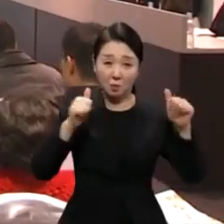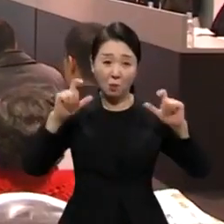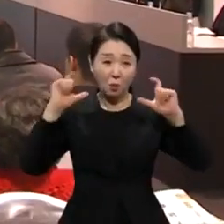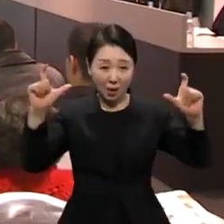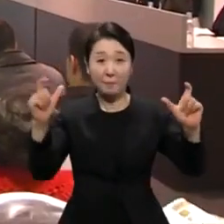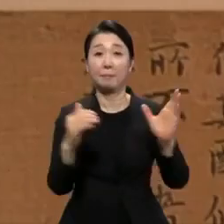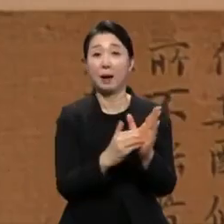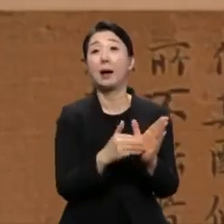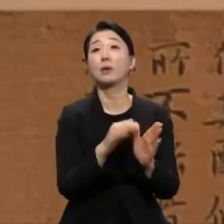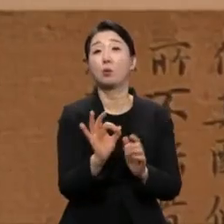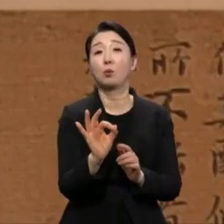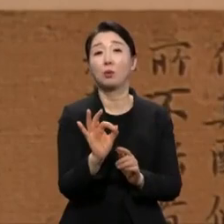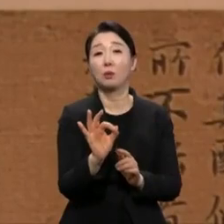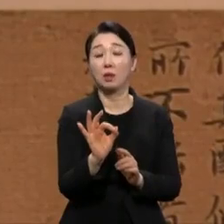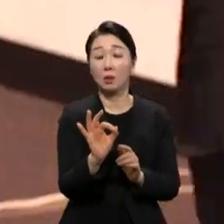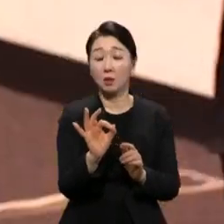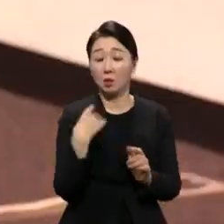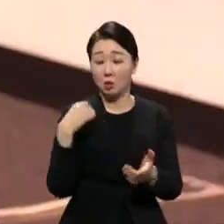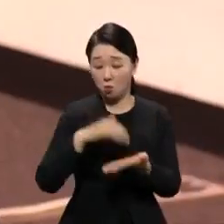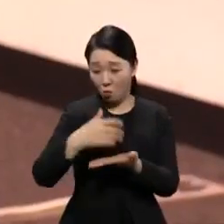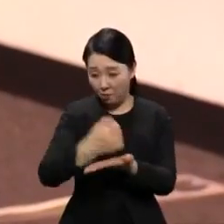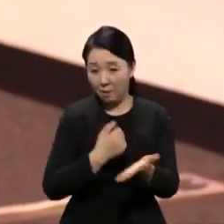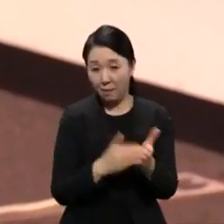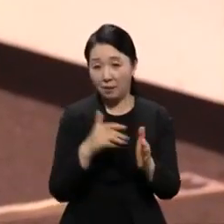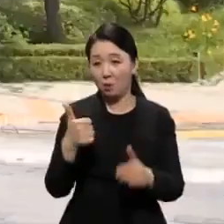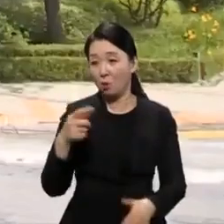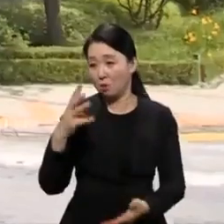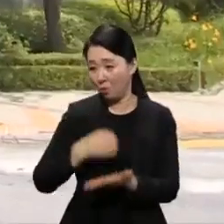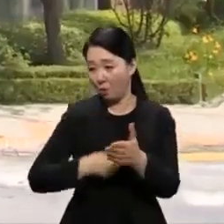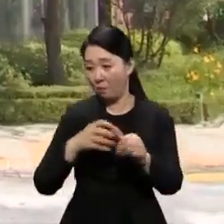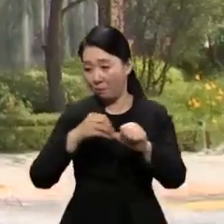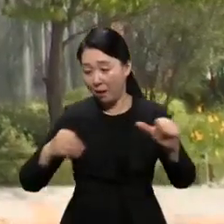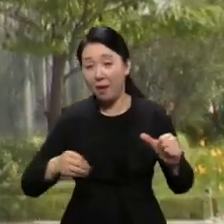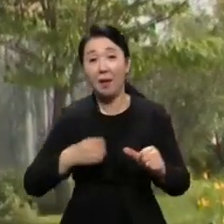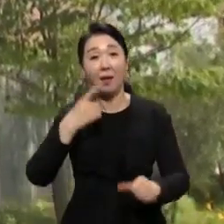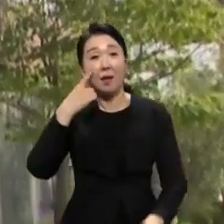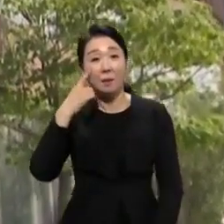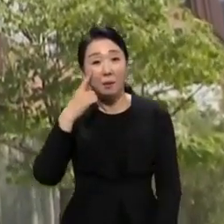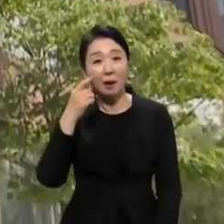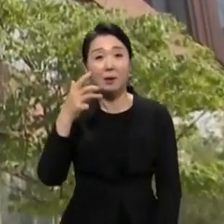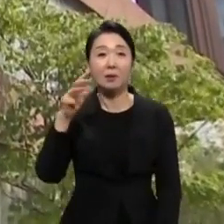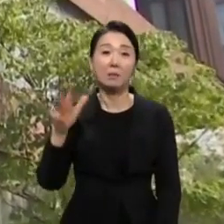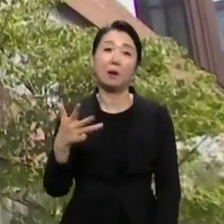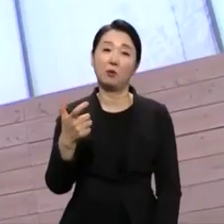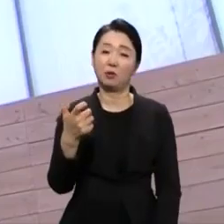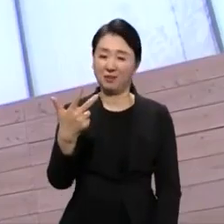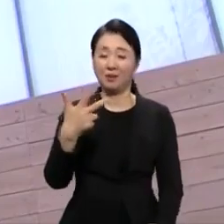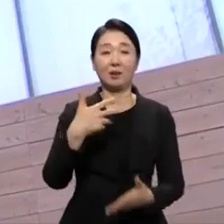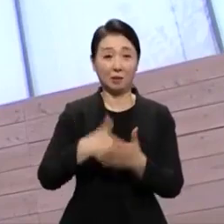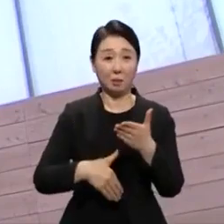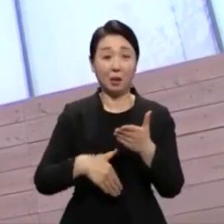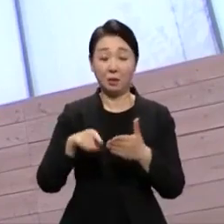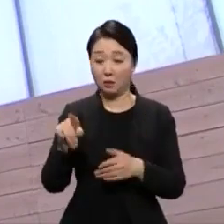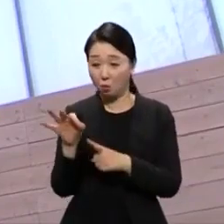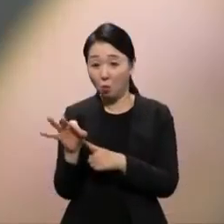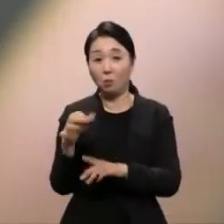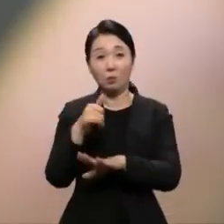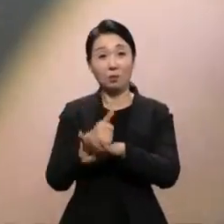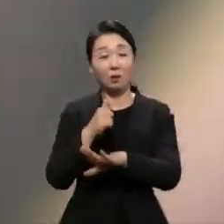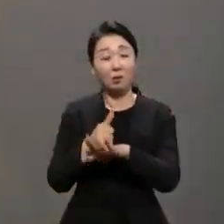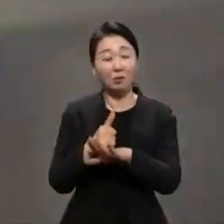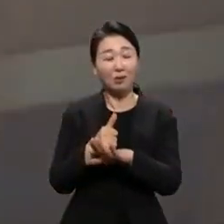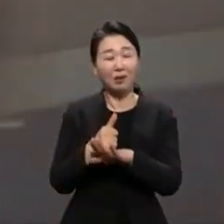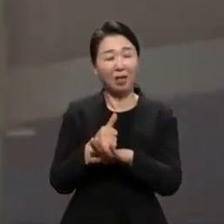수입입니다 그동안 환수한 것과 이번 55억 원을 빼면 87억 원이 남습니다이 돈은 결국 영구